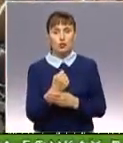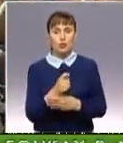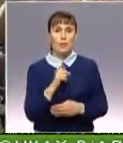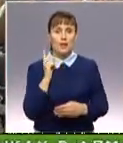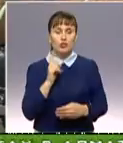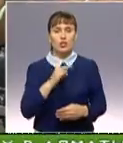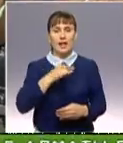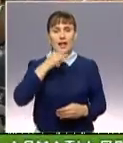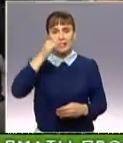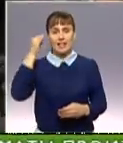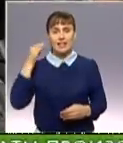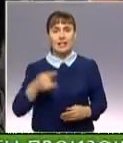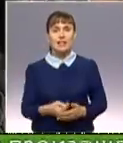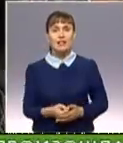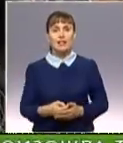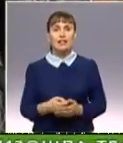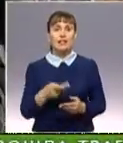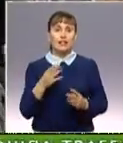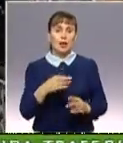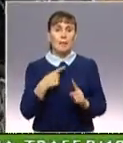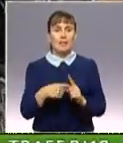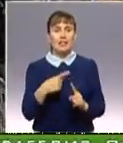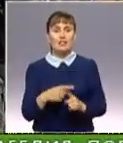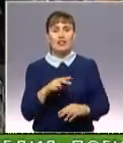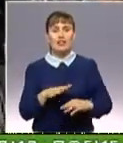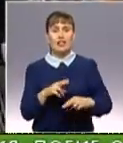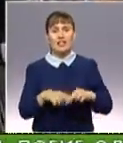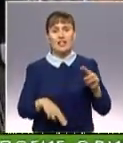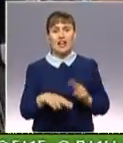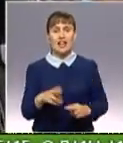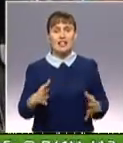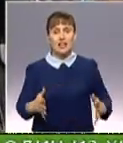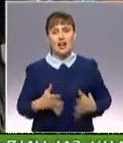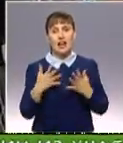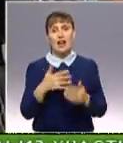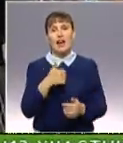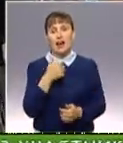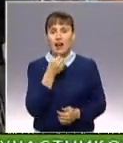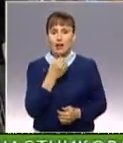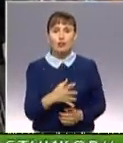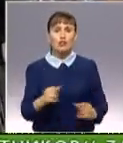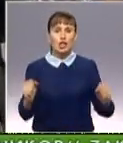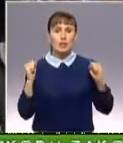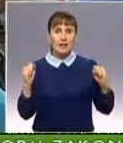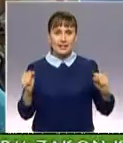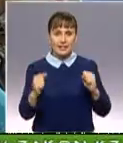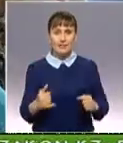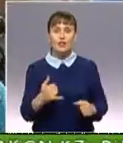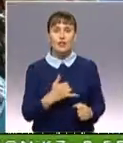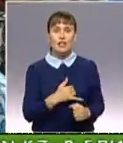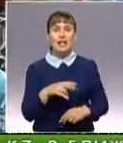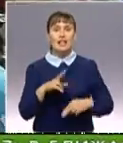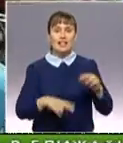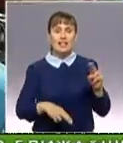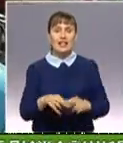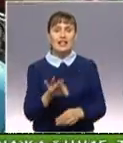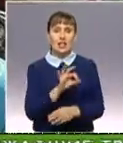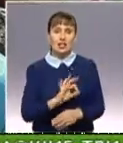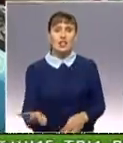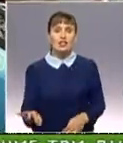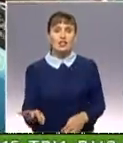молодежи Казахстана. На позитиве, все хотят участвовать, все спортивные у нас. Настроение